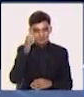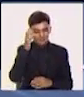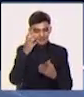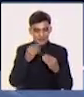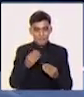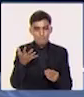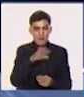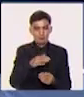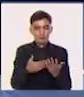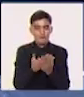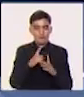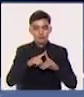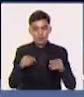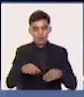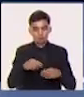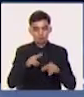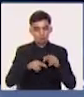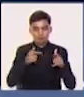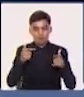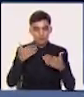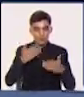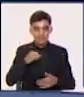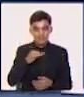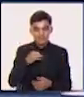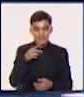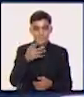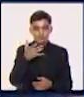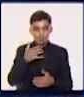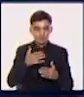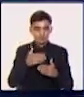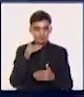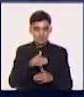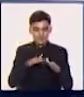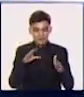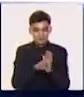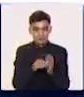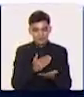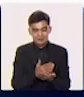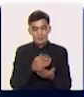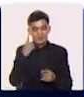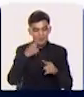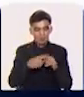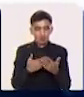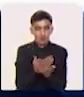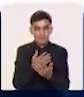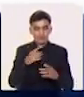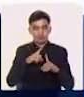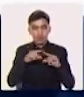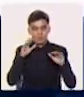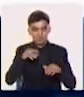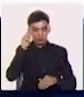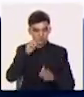жаңа мектеп қолданысқа берілді. Яғни, өңірдегі 2,5 мыңнан астам оқушы енді заманауи техникамен жабдықталған сыныптарда білім